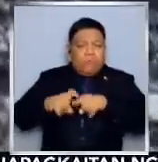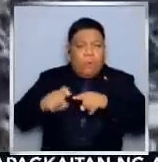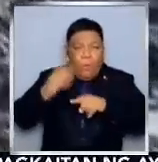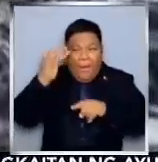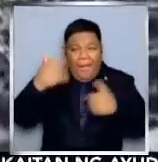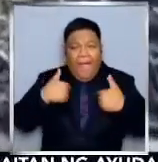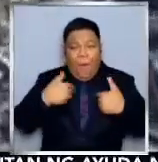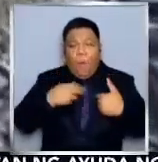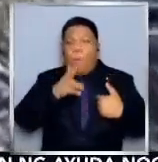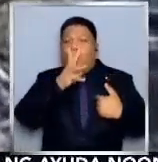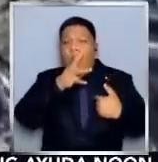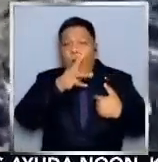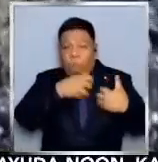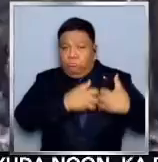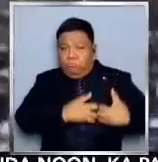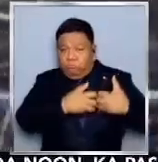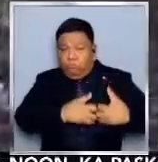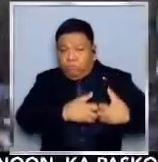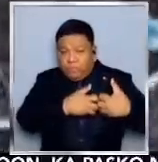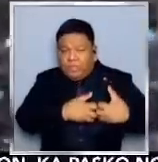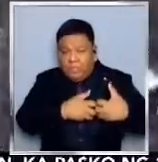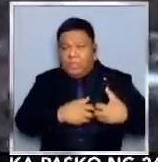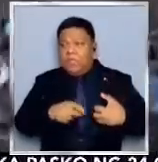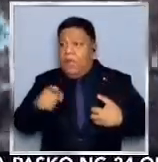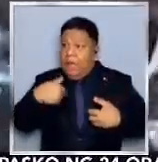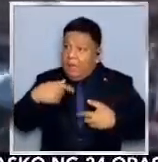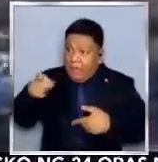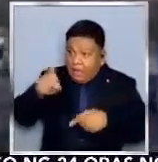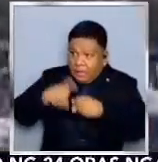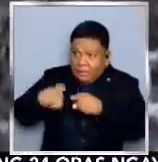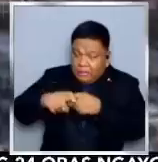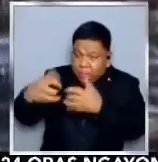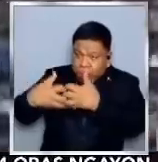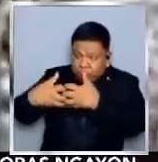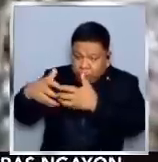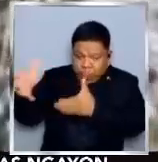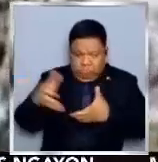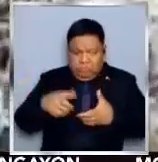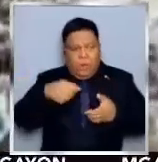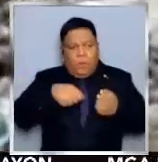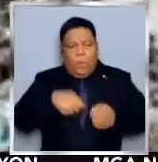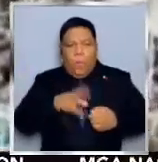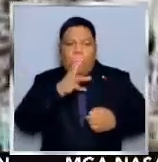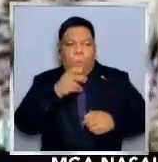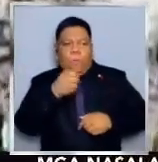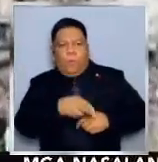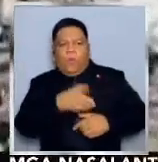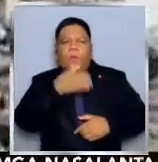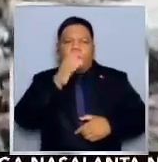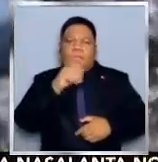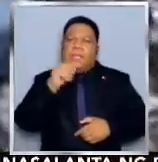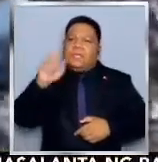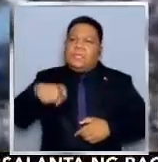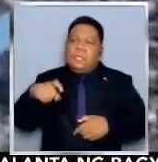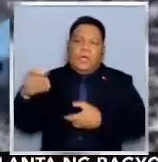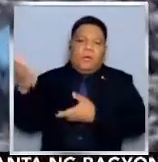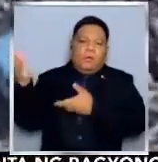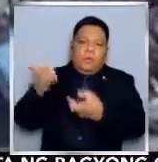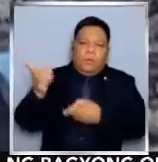para on their own makapag-produce sila ng drinking water at hindi na sila umasa sa donasyon ng mga bottled water.